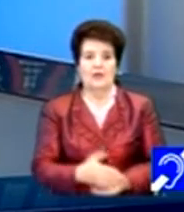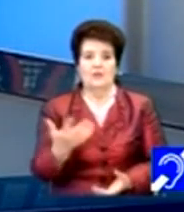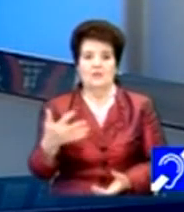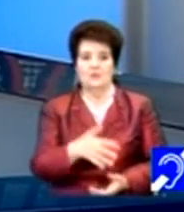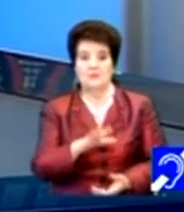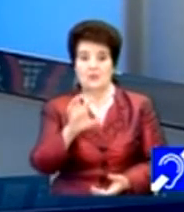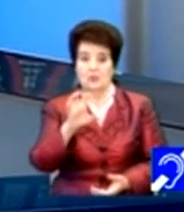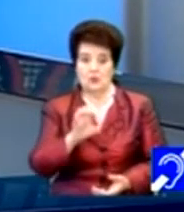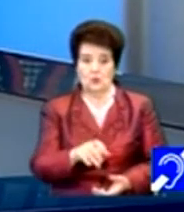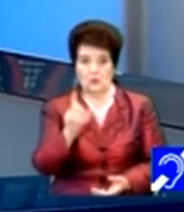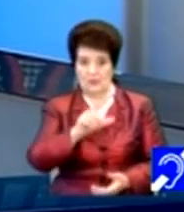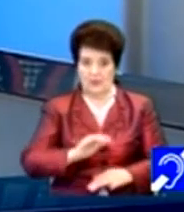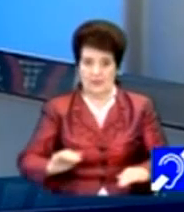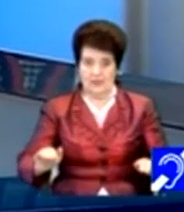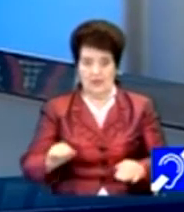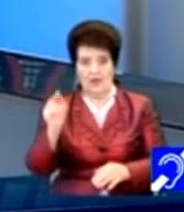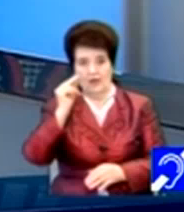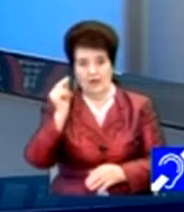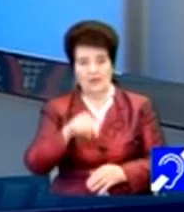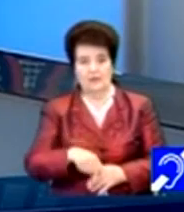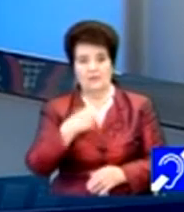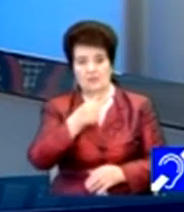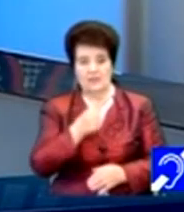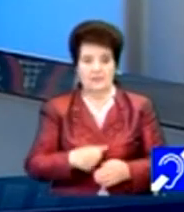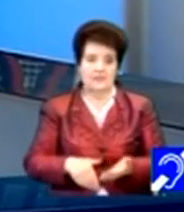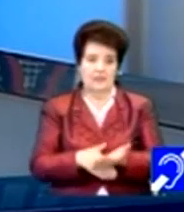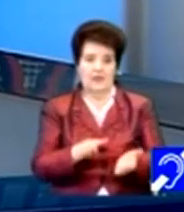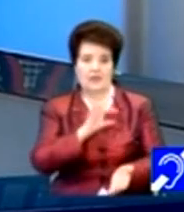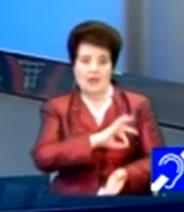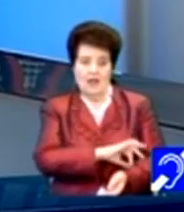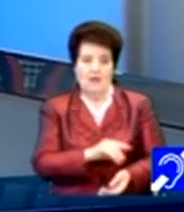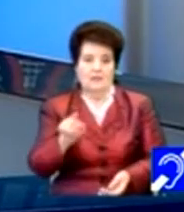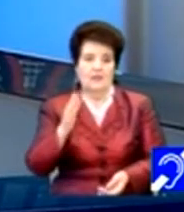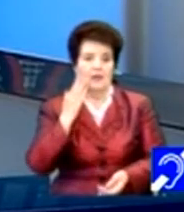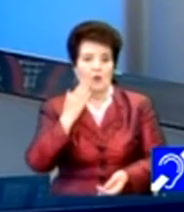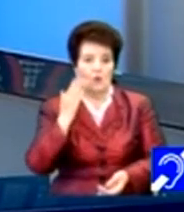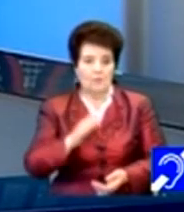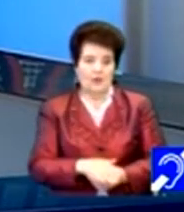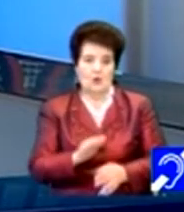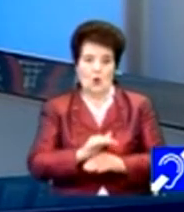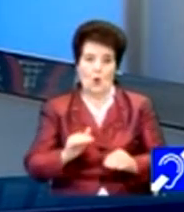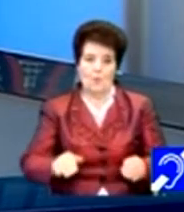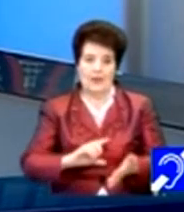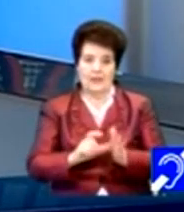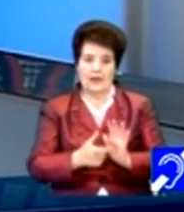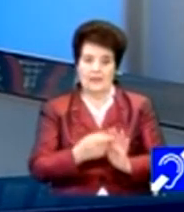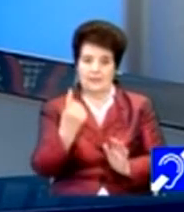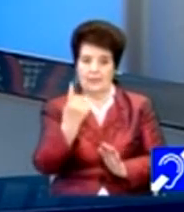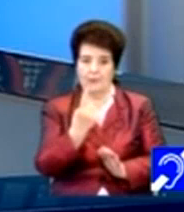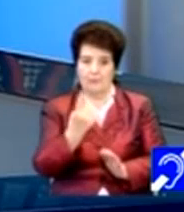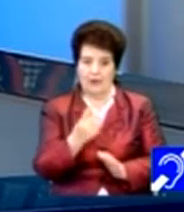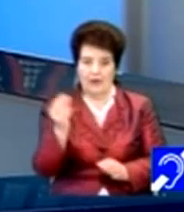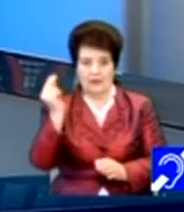5.500 de elevi din Ucraina vor beneficia și în acest an de o bursă de la statul român. Este vorba de copiii din clasele primare